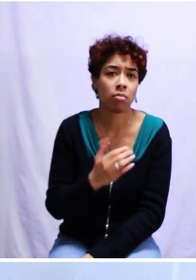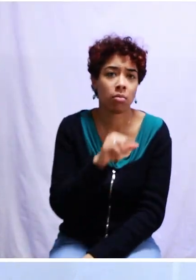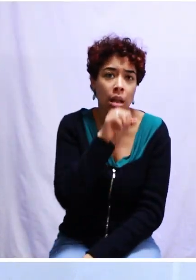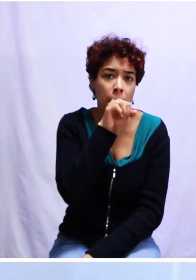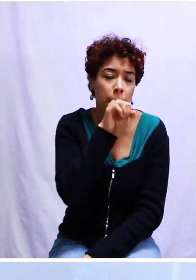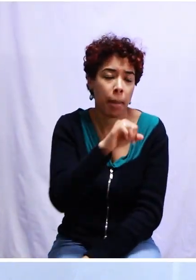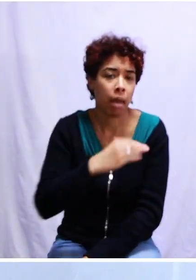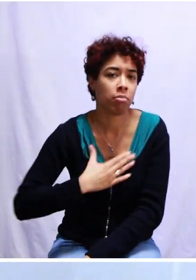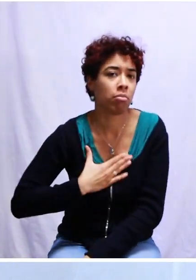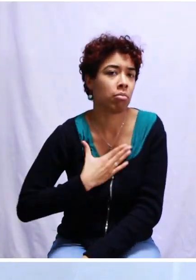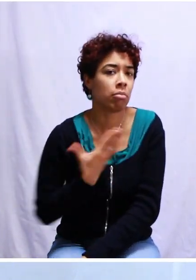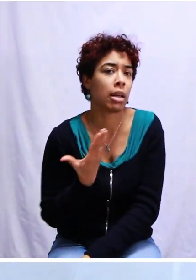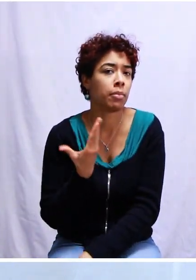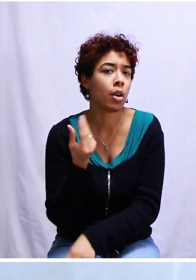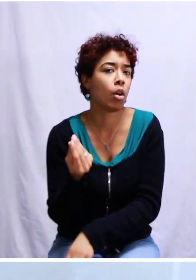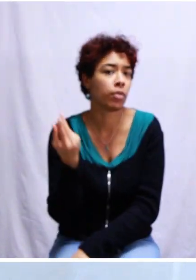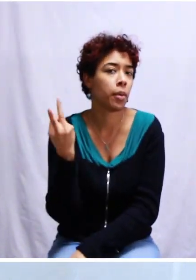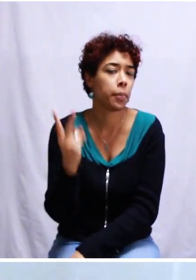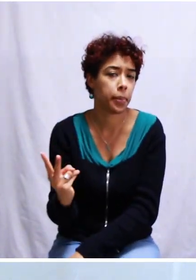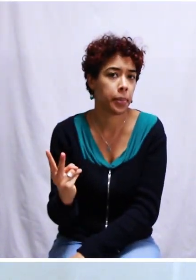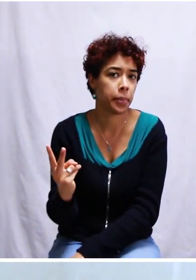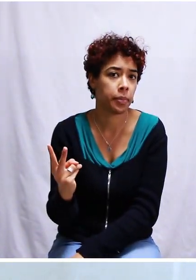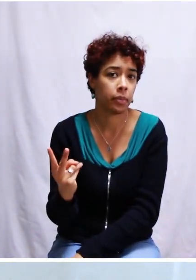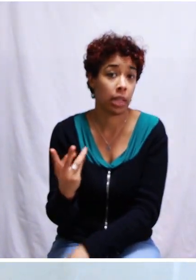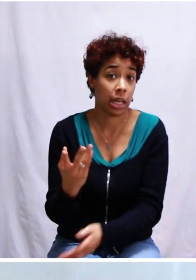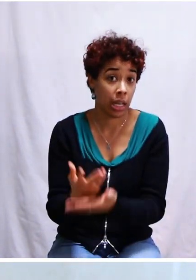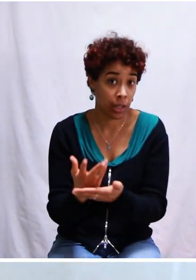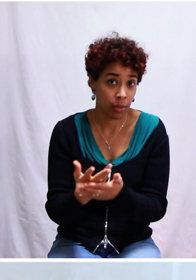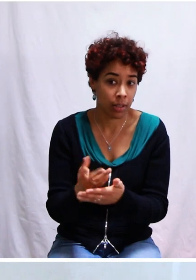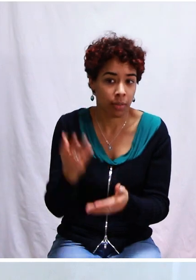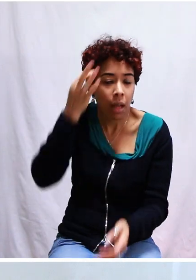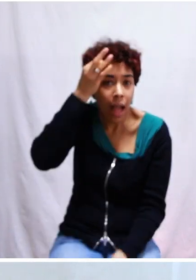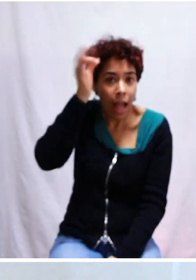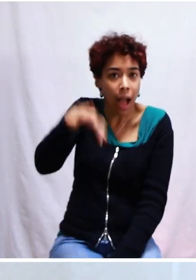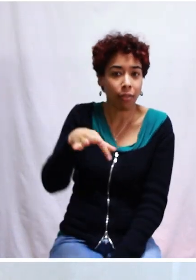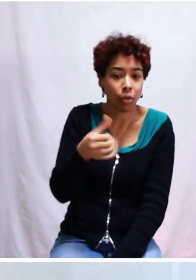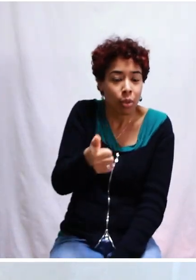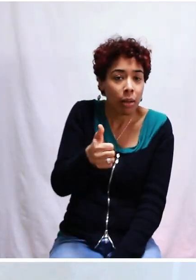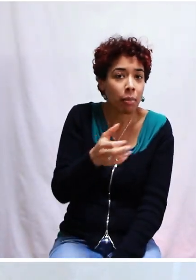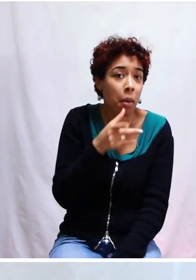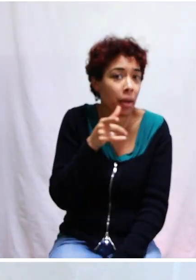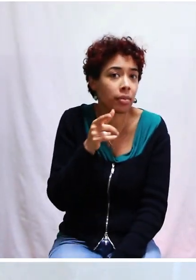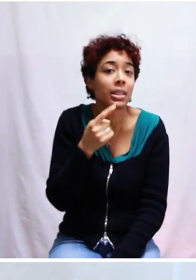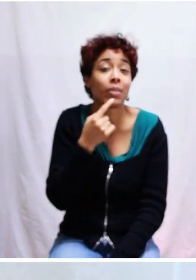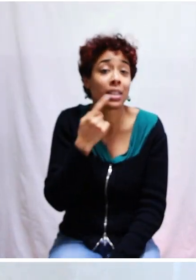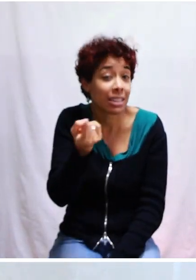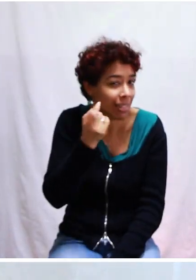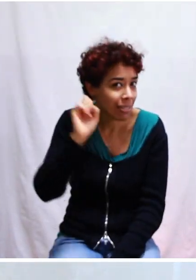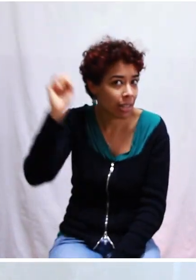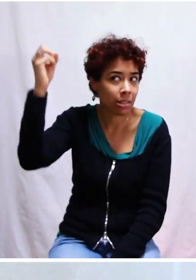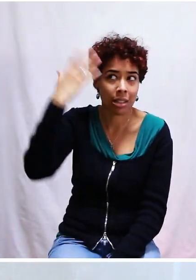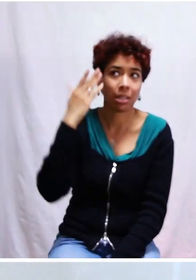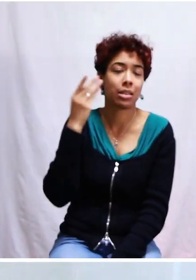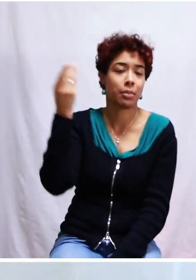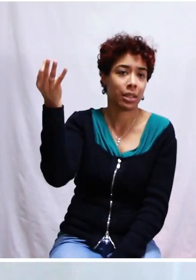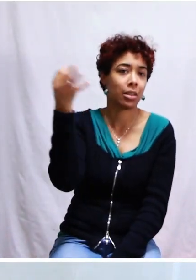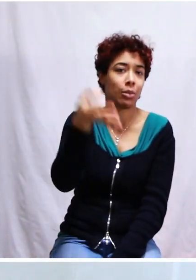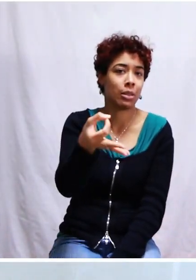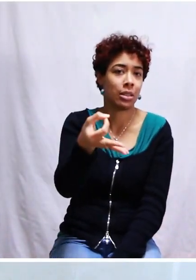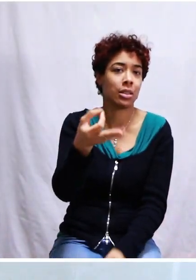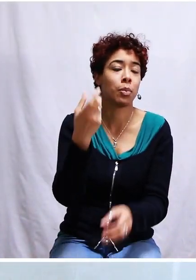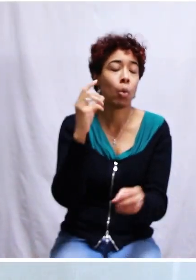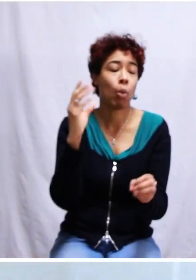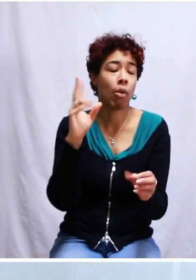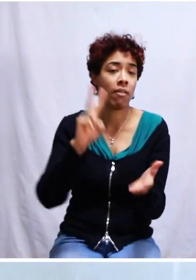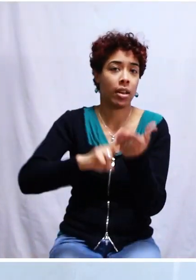enfant. Donc ça, il ne l'aurait jamais pu l'inventer. Il a fallu une action du Saint-Esprit dans son cœur qui lui montre la